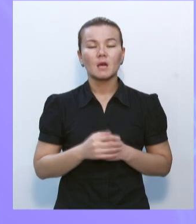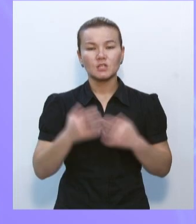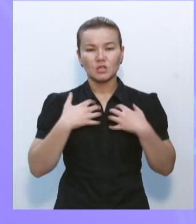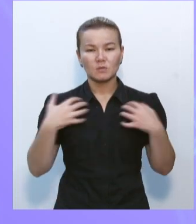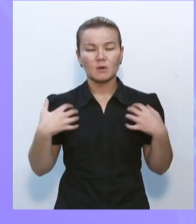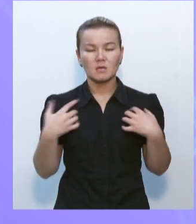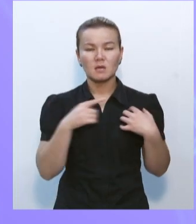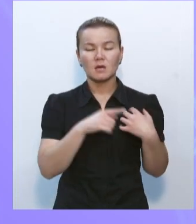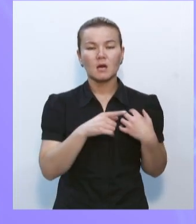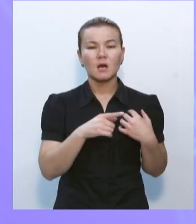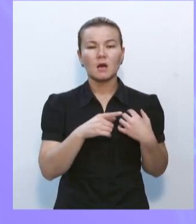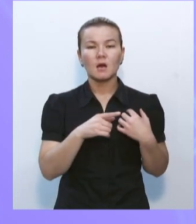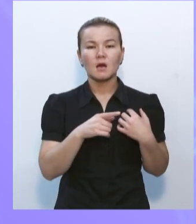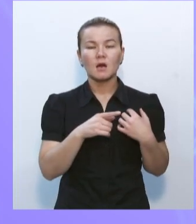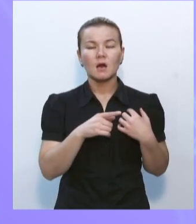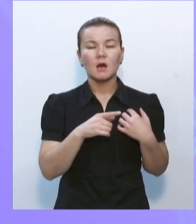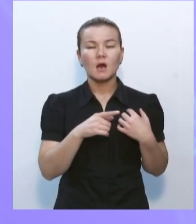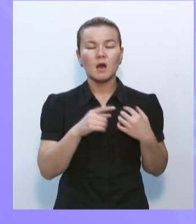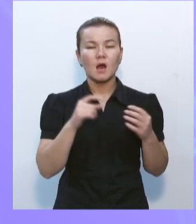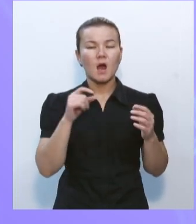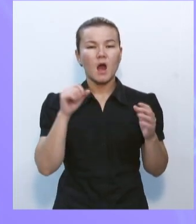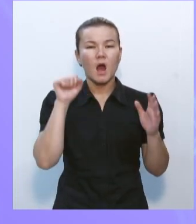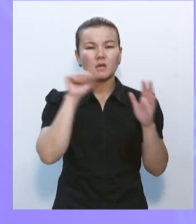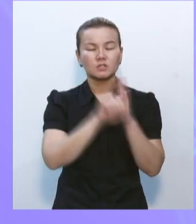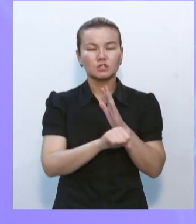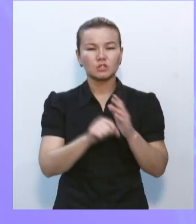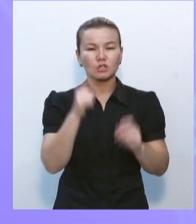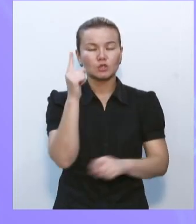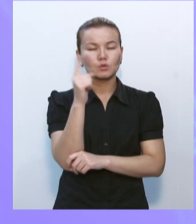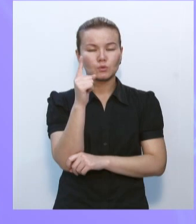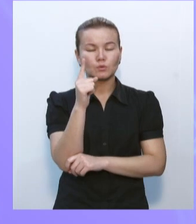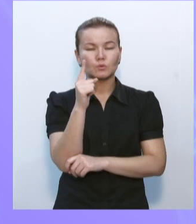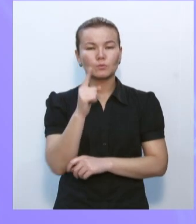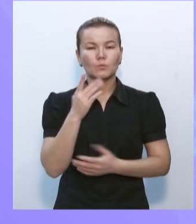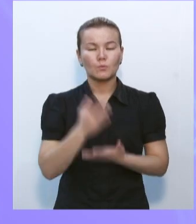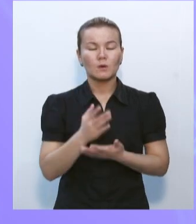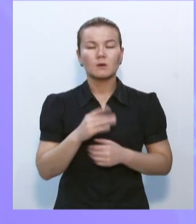Жаныбарларга аңчылык тыюу салынган.